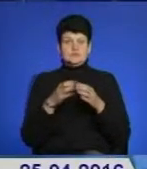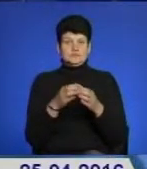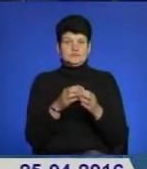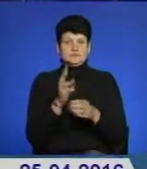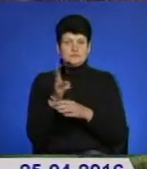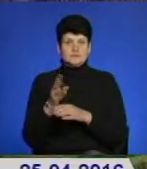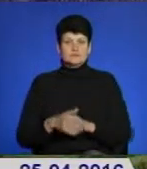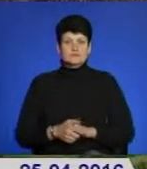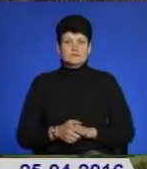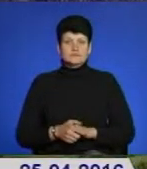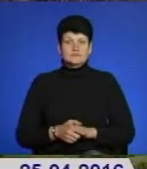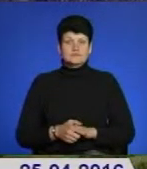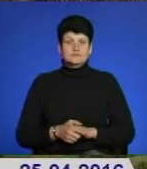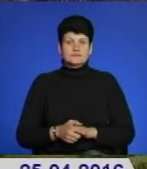група.